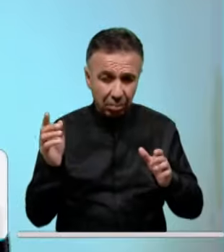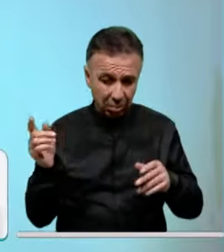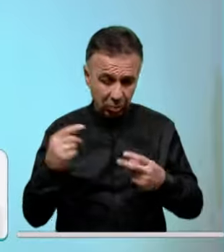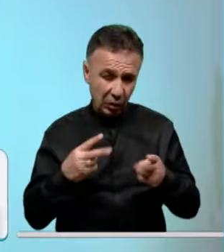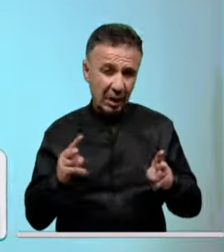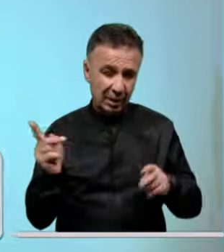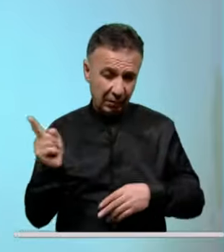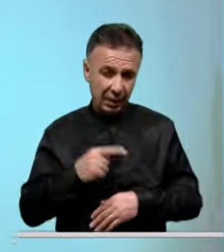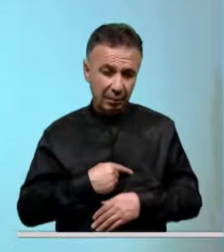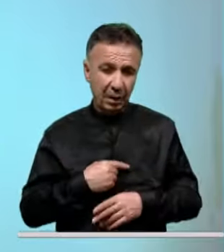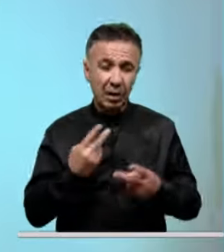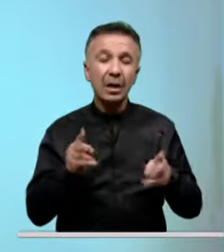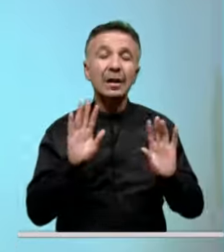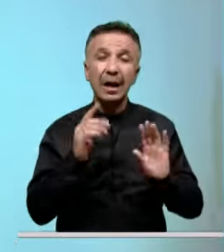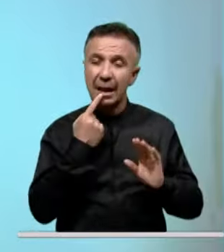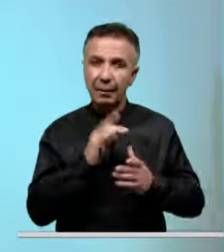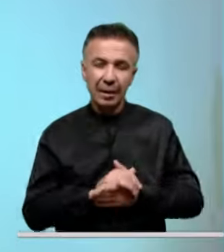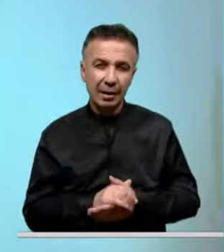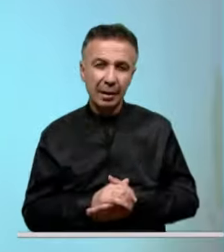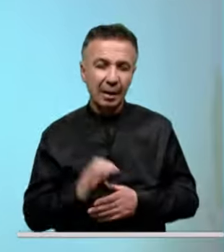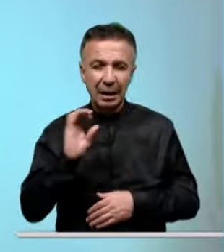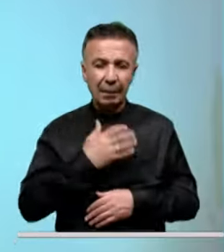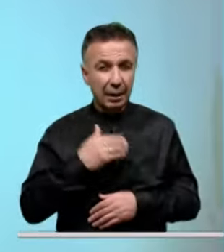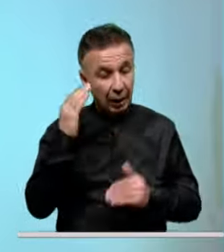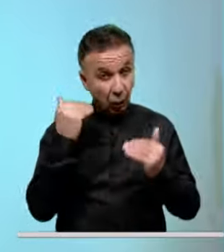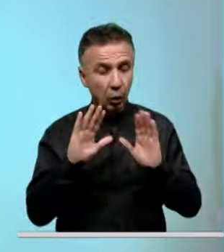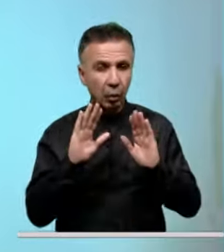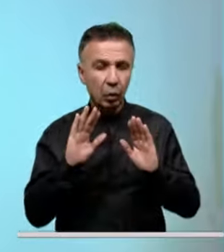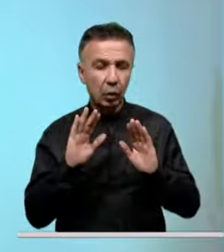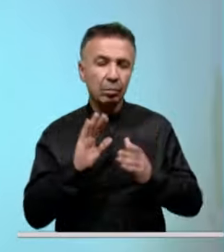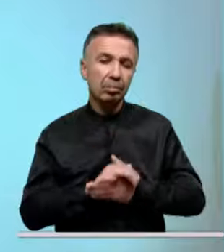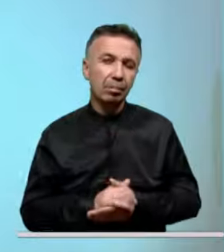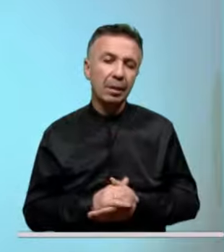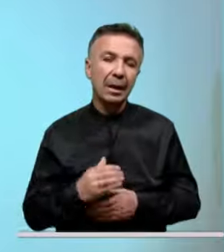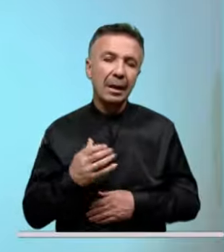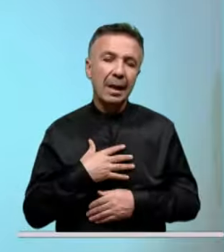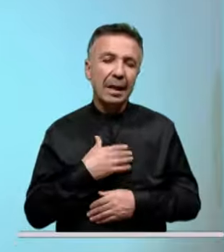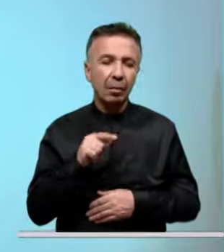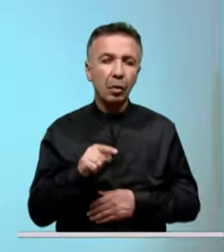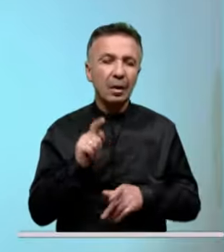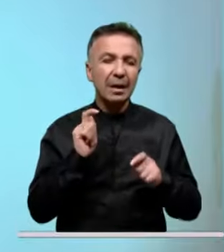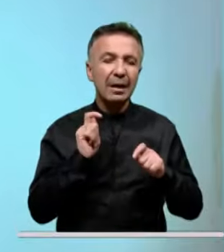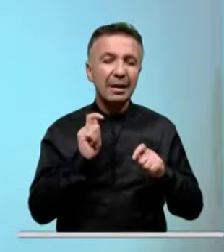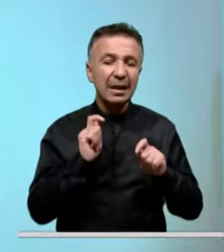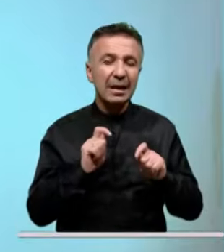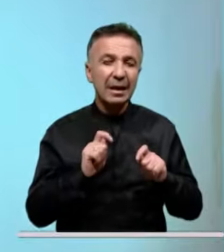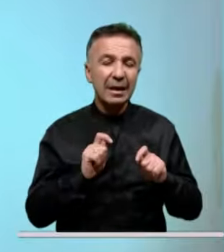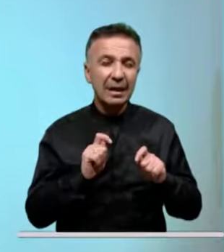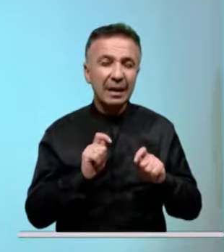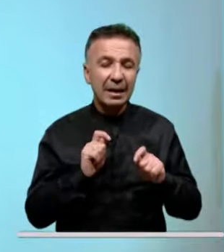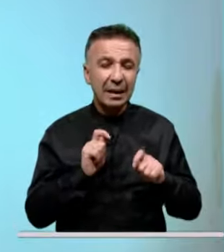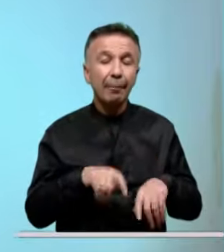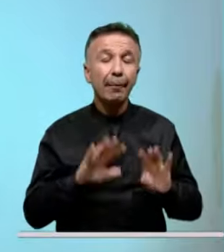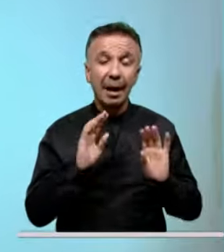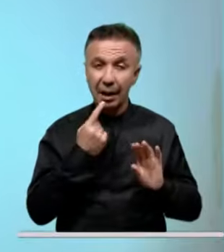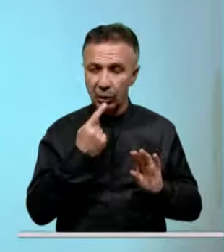Hasılı caiz değil demek, din bunu istemiyor. Din buna onay vermiyor. Din bunu yapmamızı, bu işe